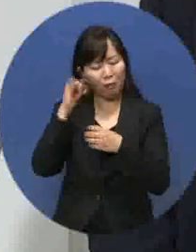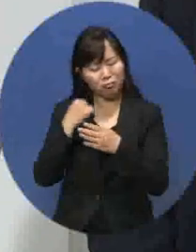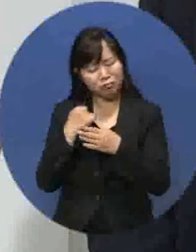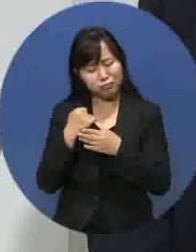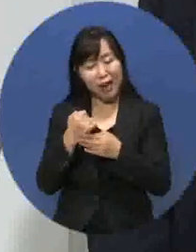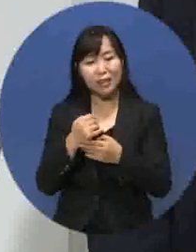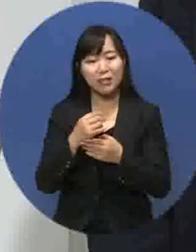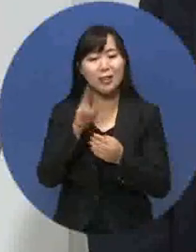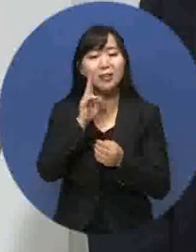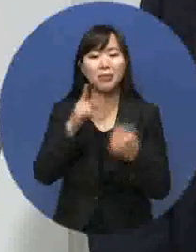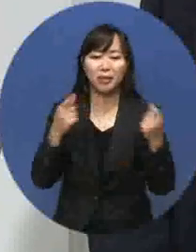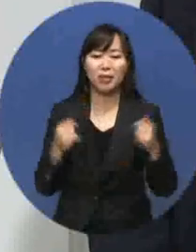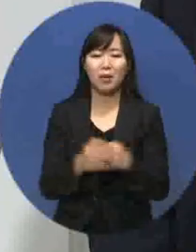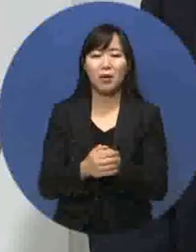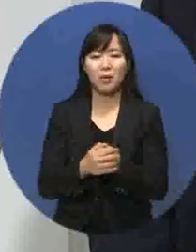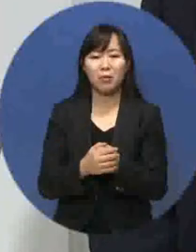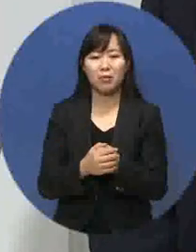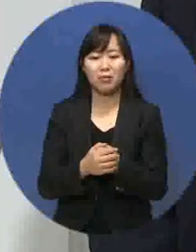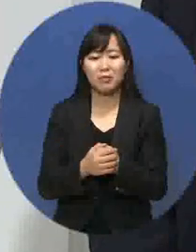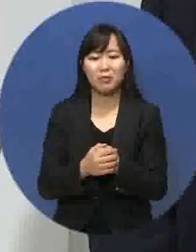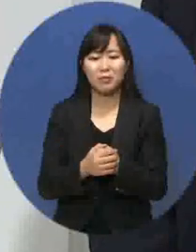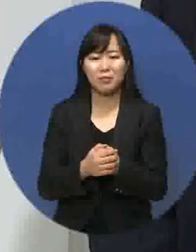그래갖고, 지병이 있어갖고,